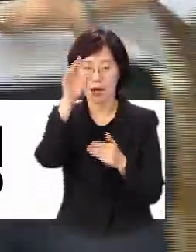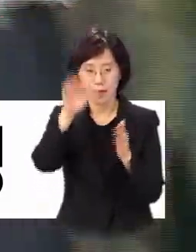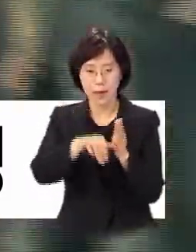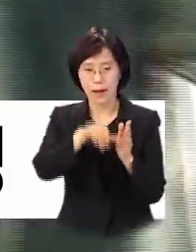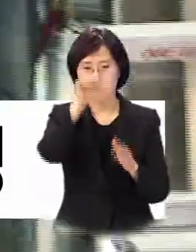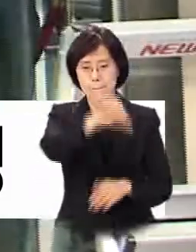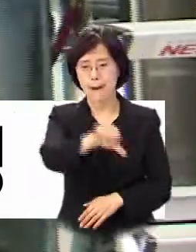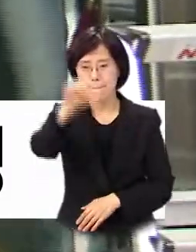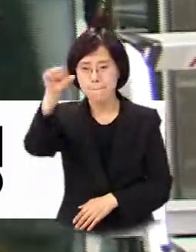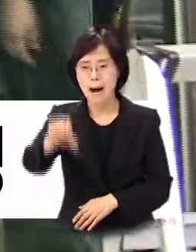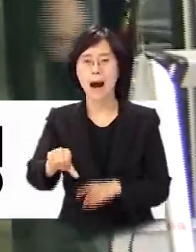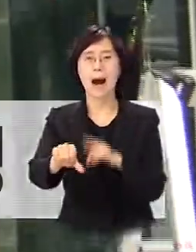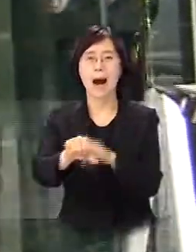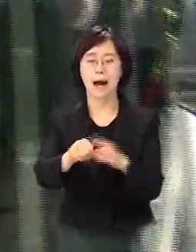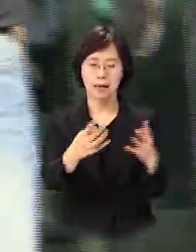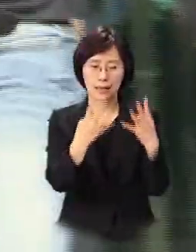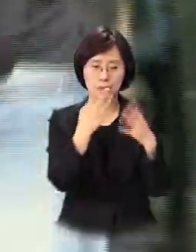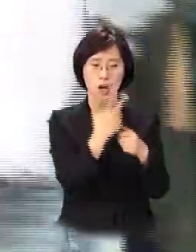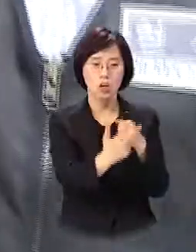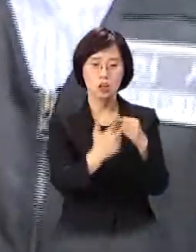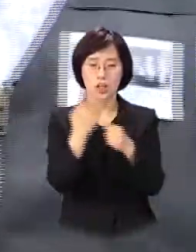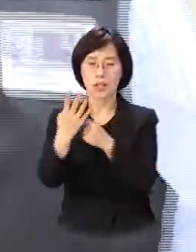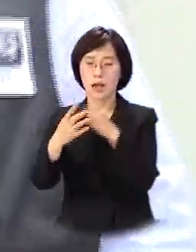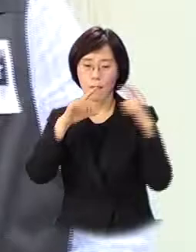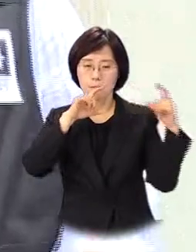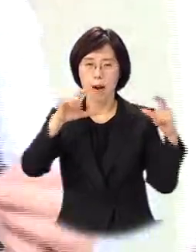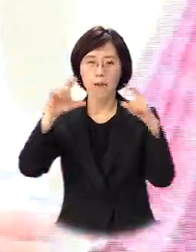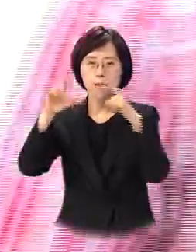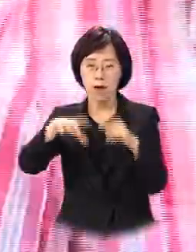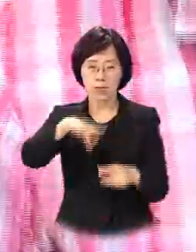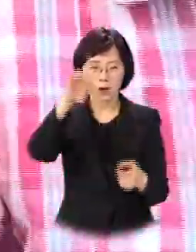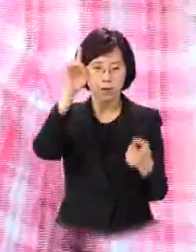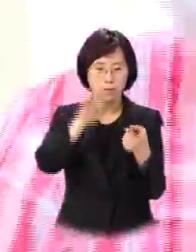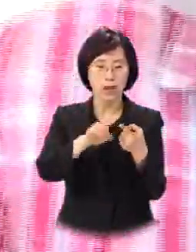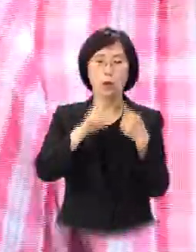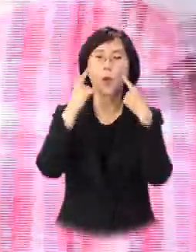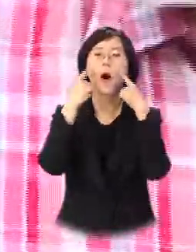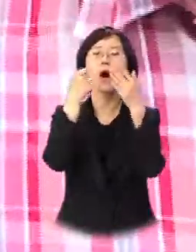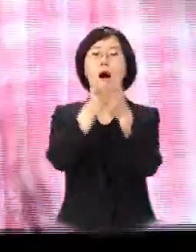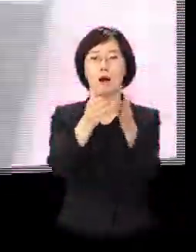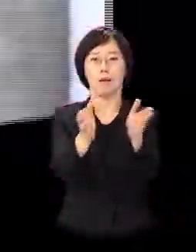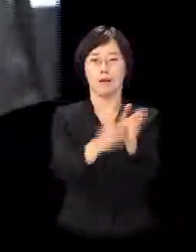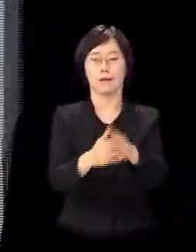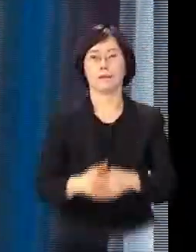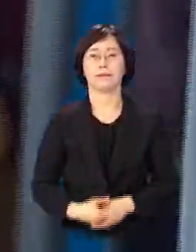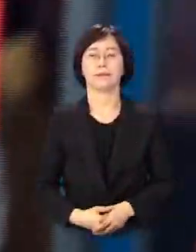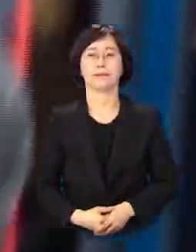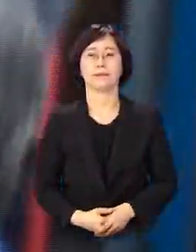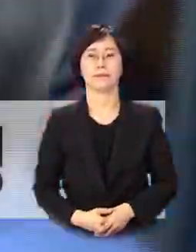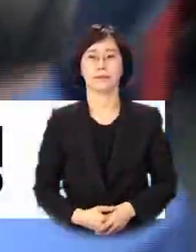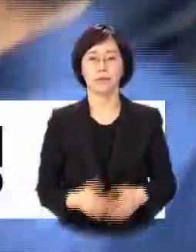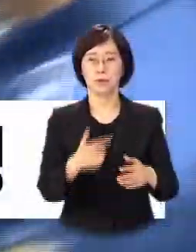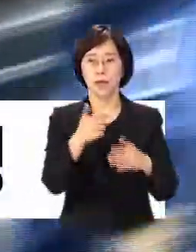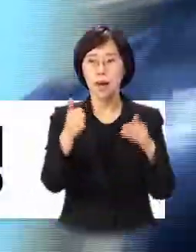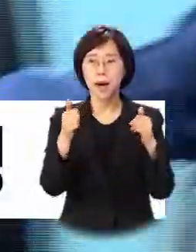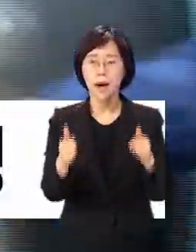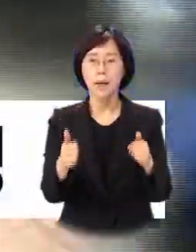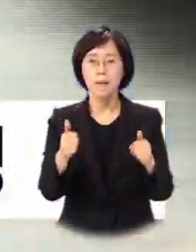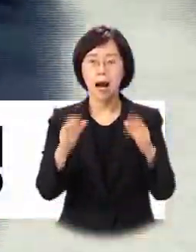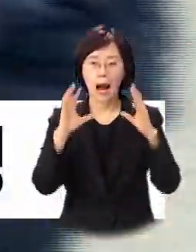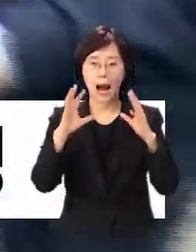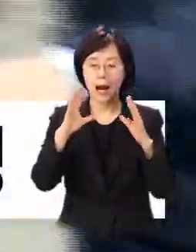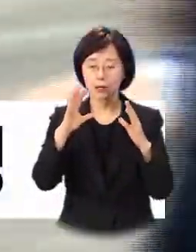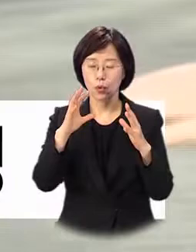모두 기각하고 징역 7년과 징역 4년을 선고한 원심 판결을 확정했습니다. 대법원은 또